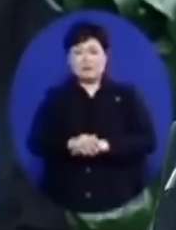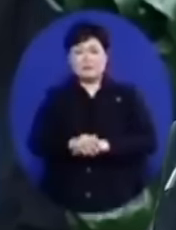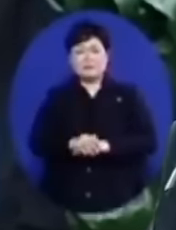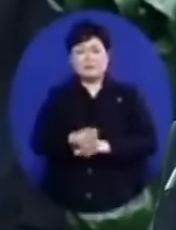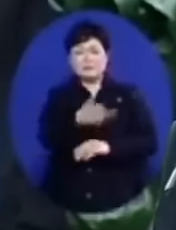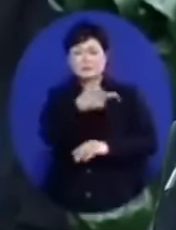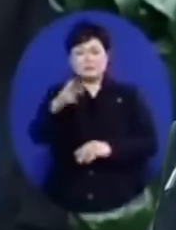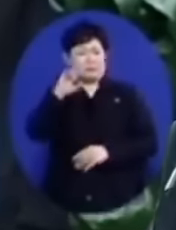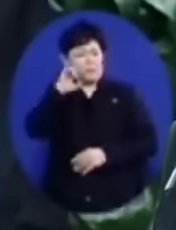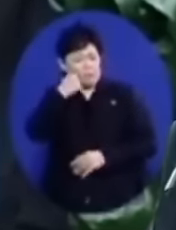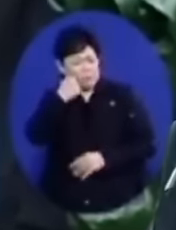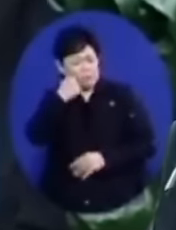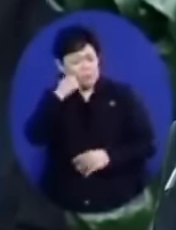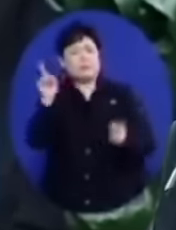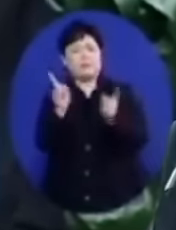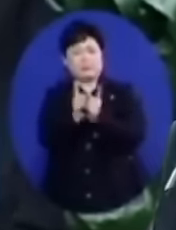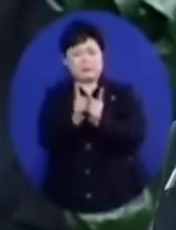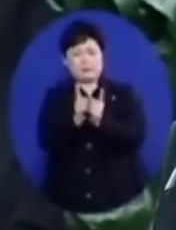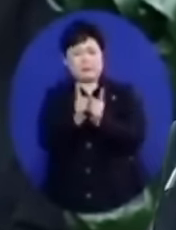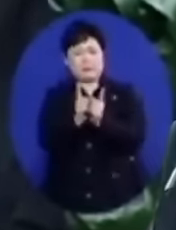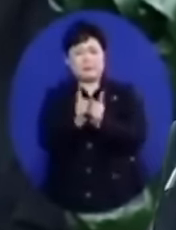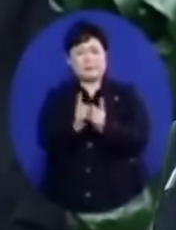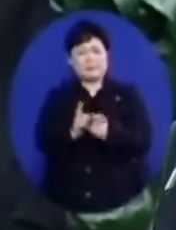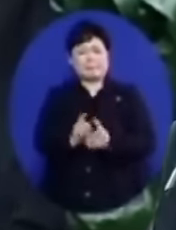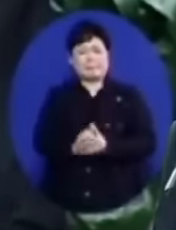큰 어려움에 봉착해 있습니다.